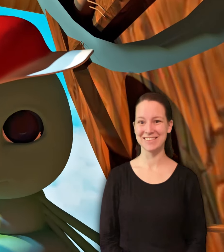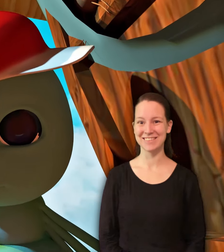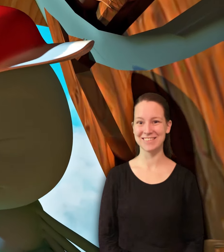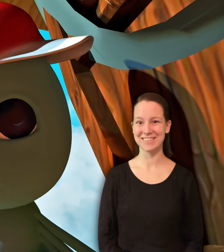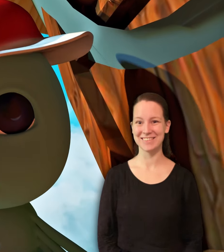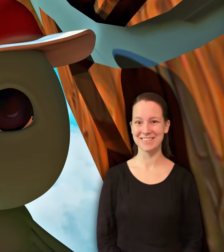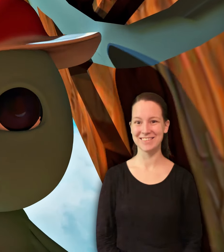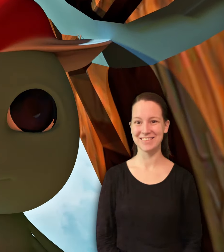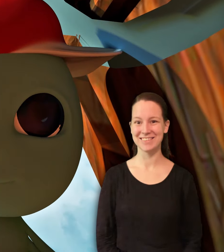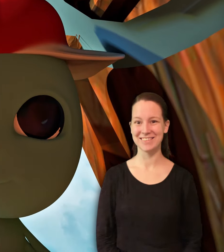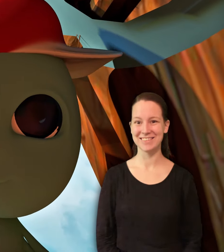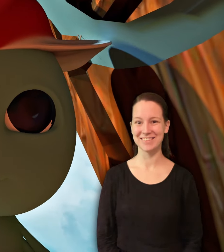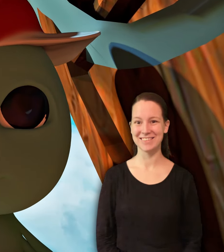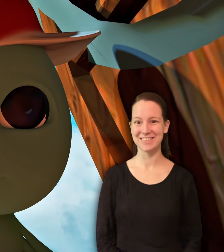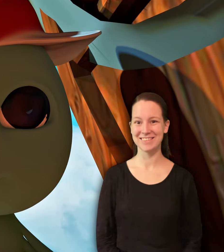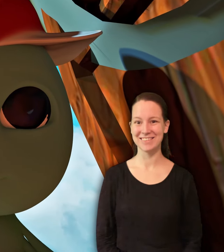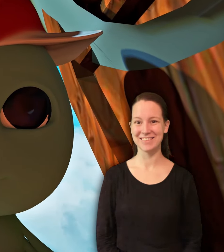ていた